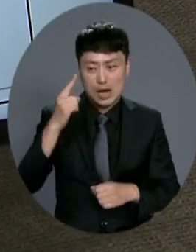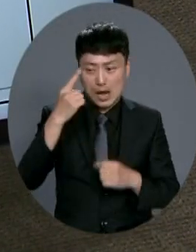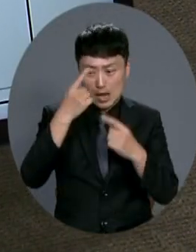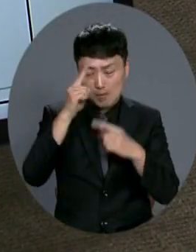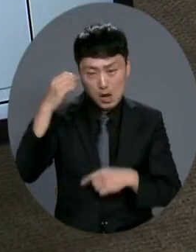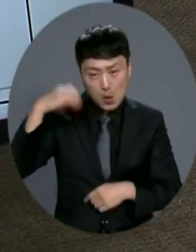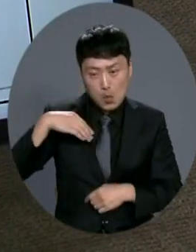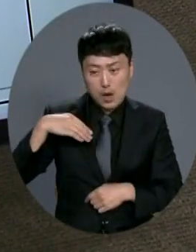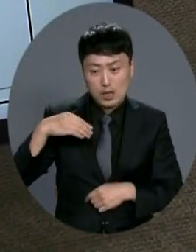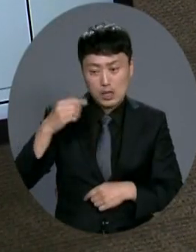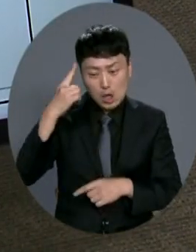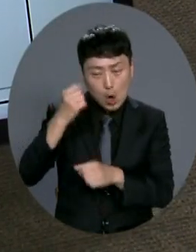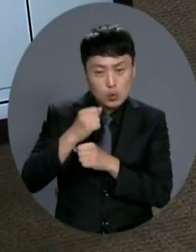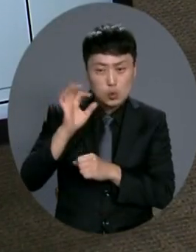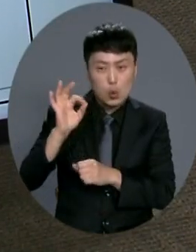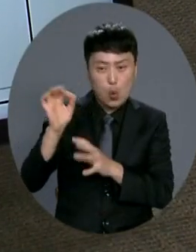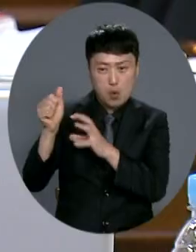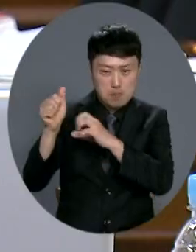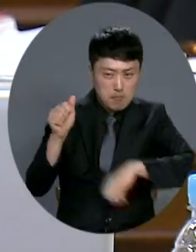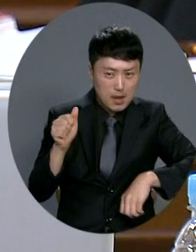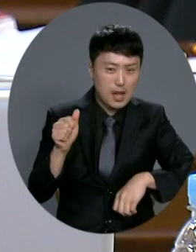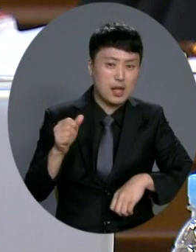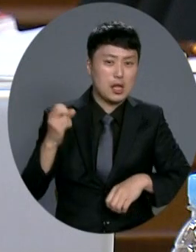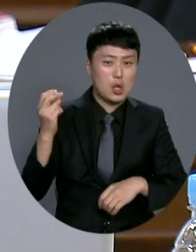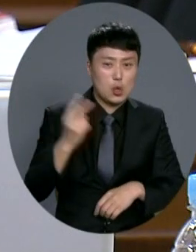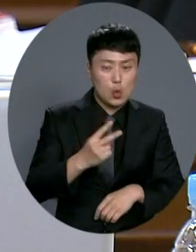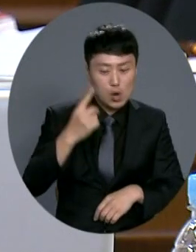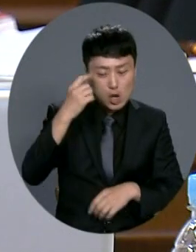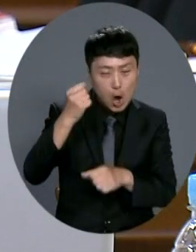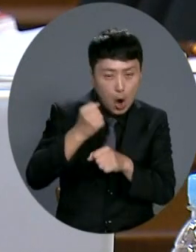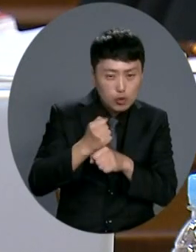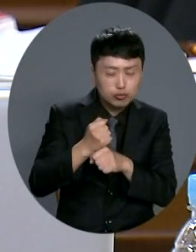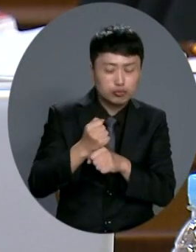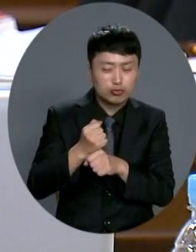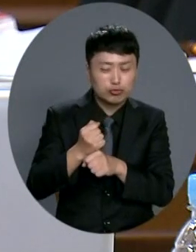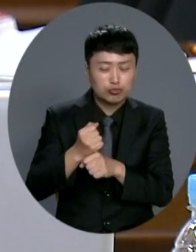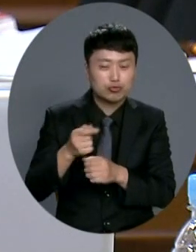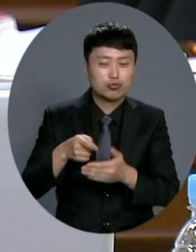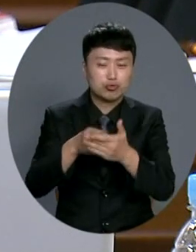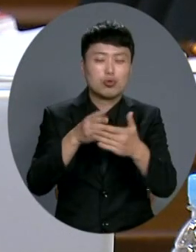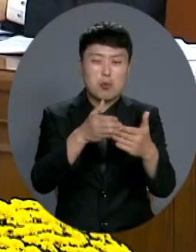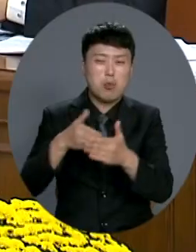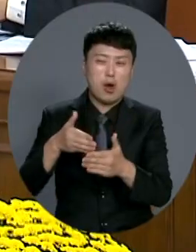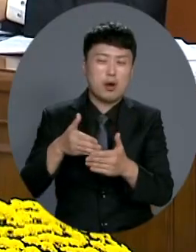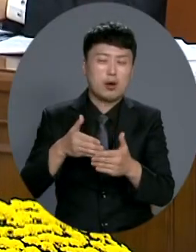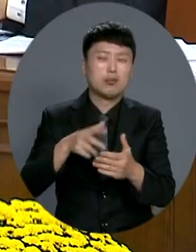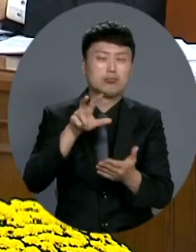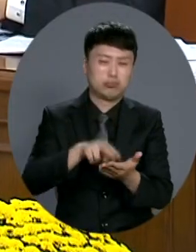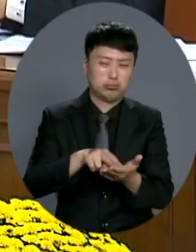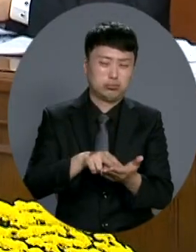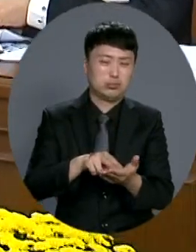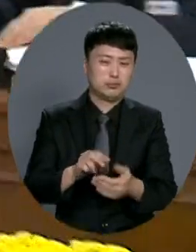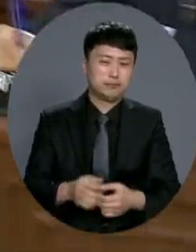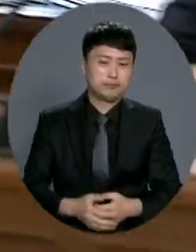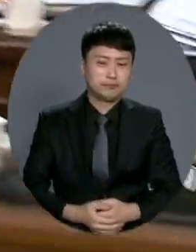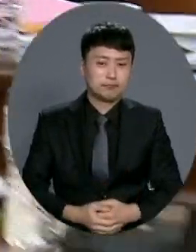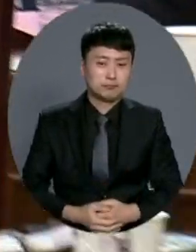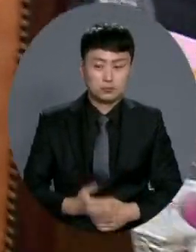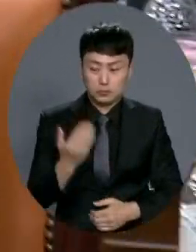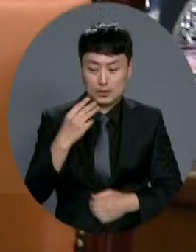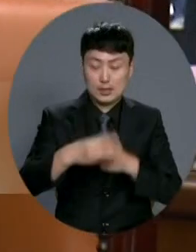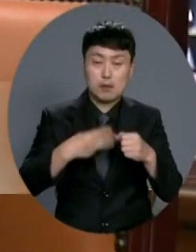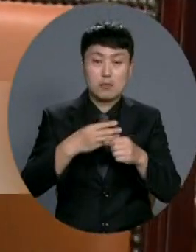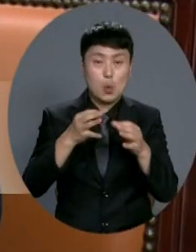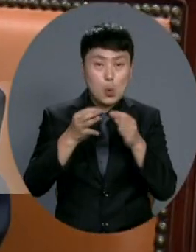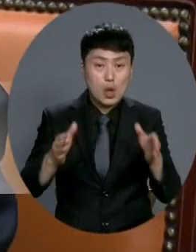착취, 경북대 산학협력단의 학술 연구 용역 입찰 참가 제한 등도 문제 삼았습니다. 특히 최근